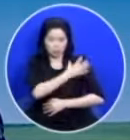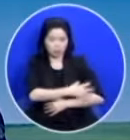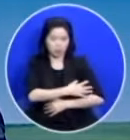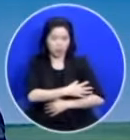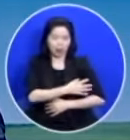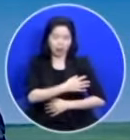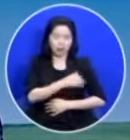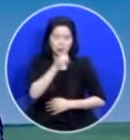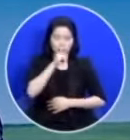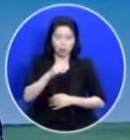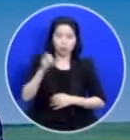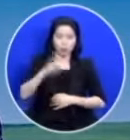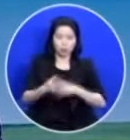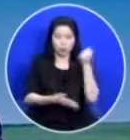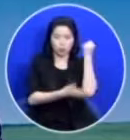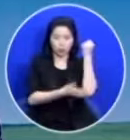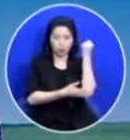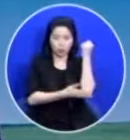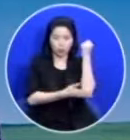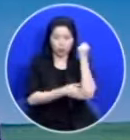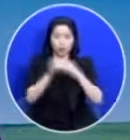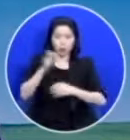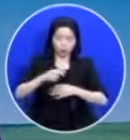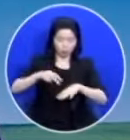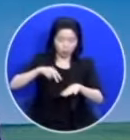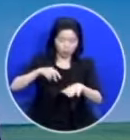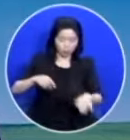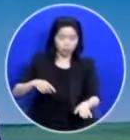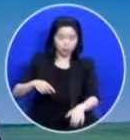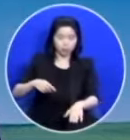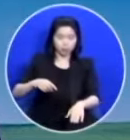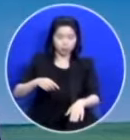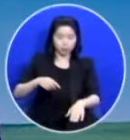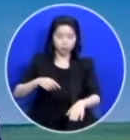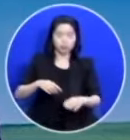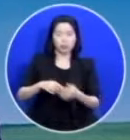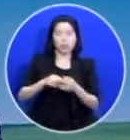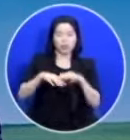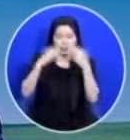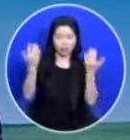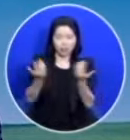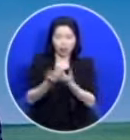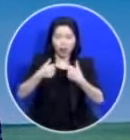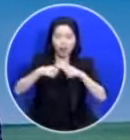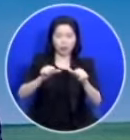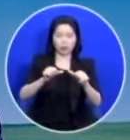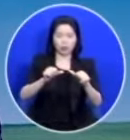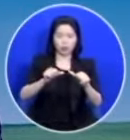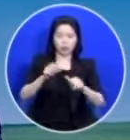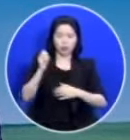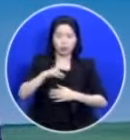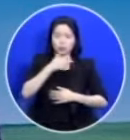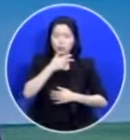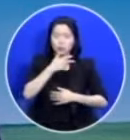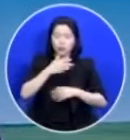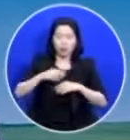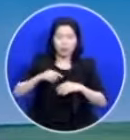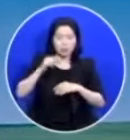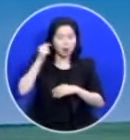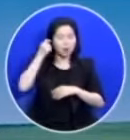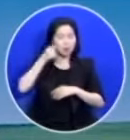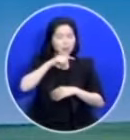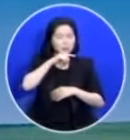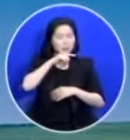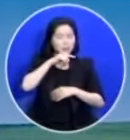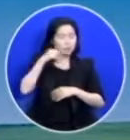가 팔꿈치 무릎 관절이 다 망가졌 거기다가 일본의 전지훈련 갔을 때는